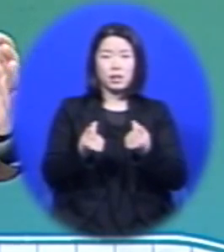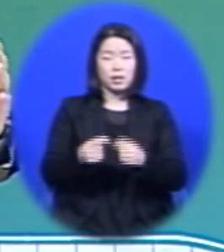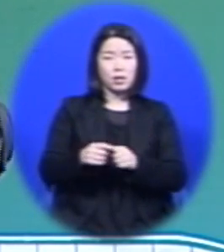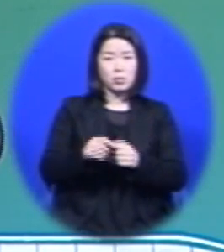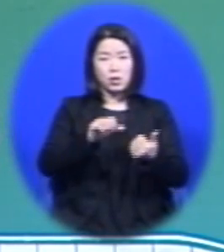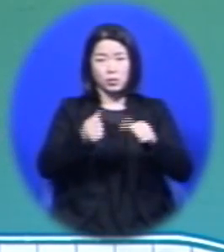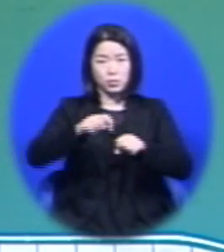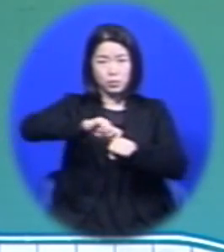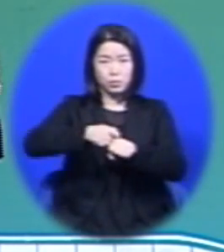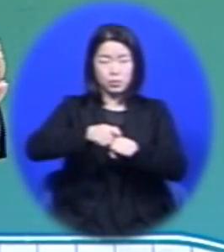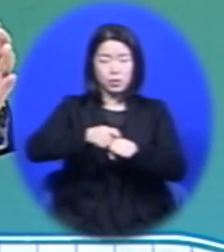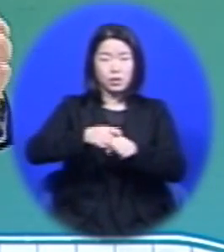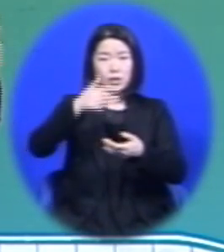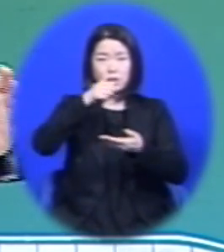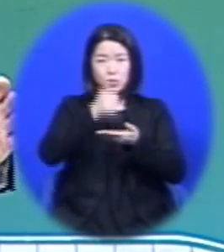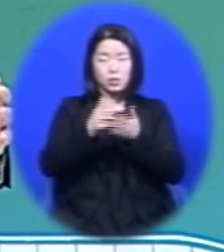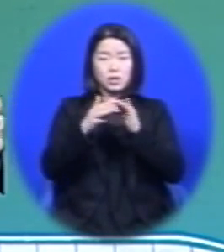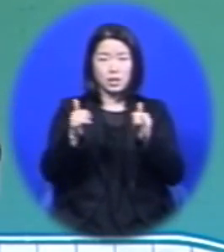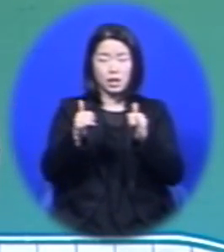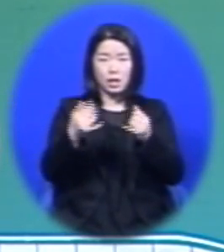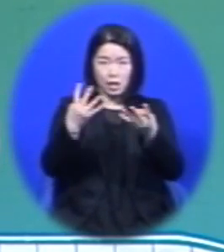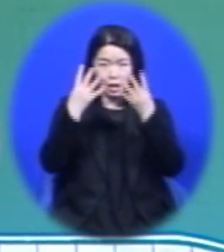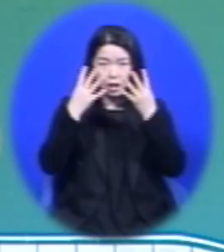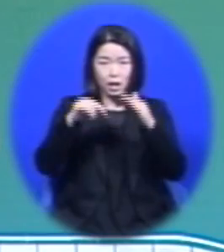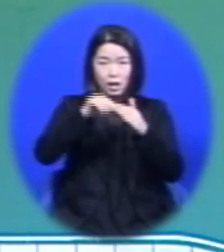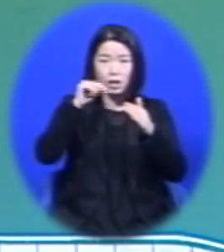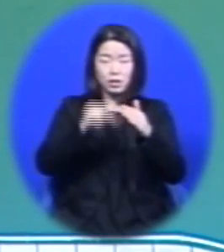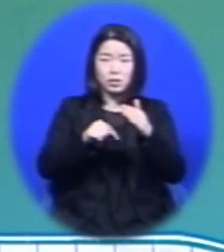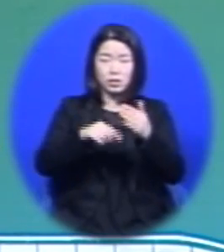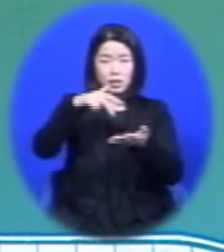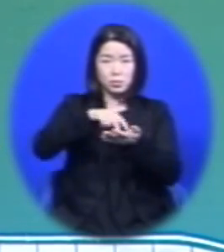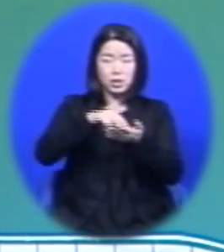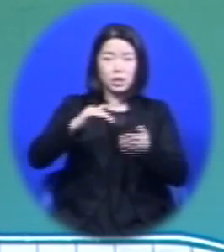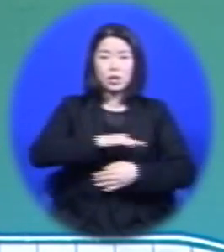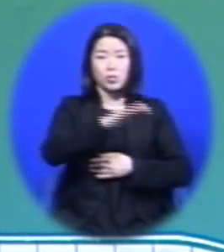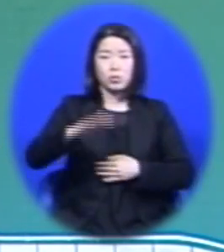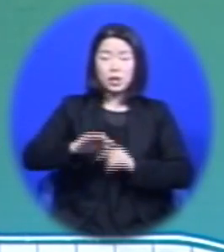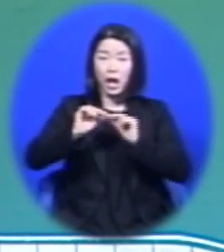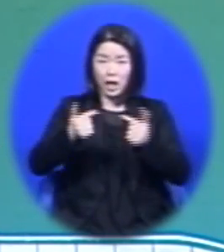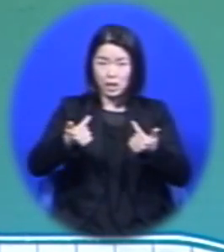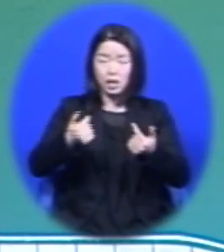사형수로서 교도소 감방에 갇혀 있는 처지가 우리가 아니라 할지라도